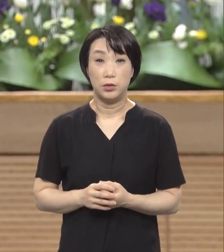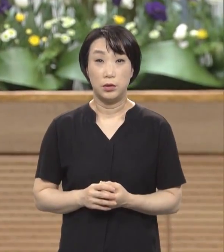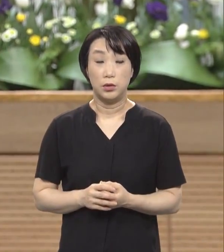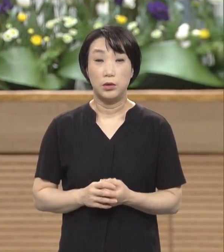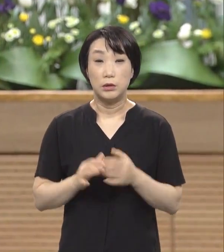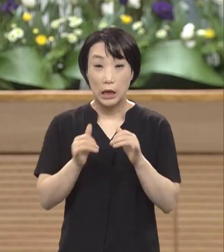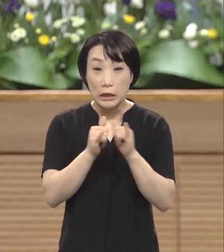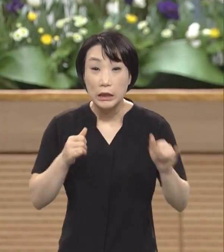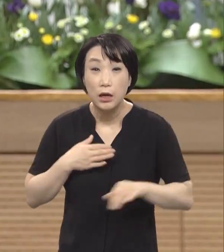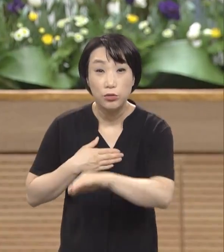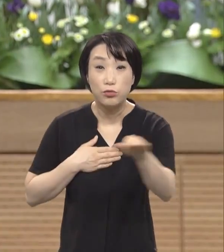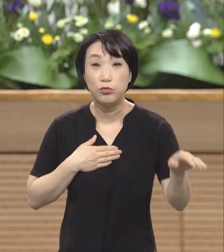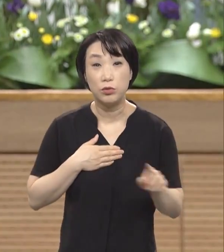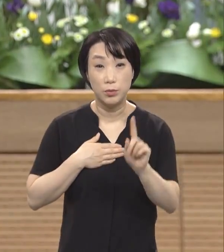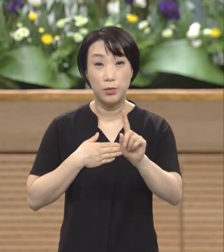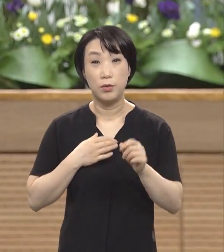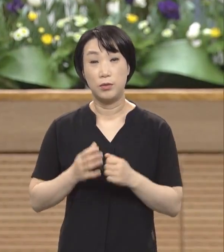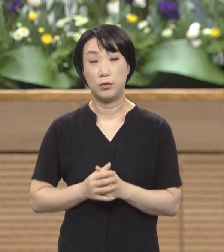우리 인생은